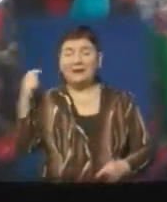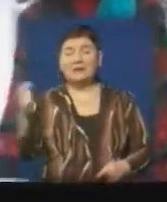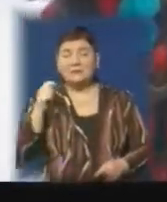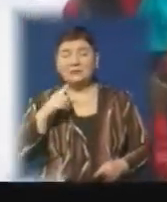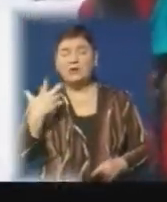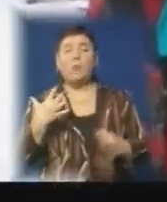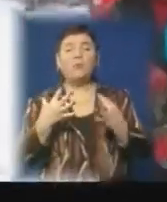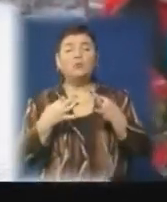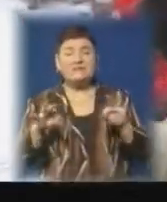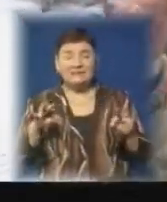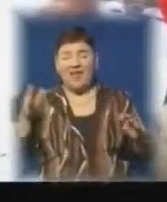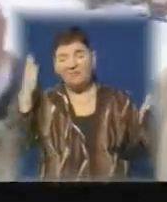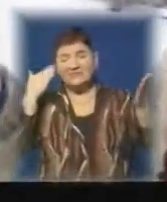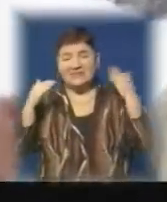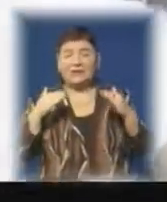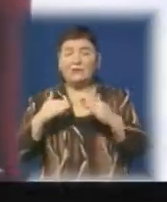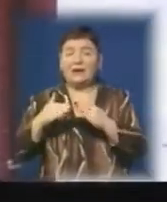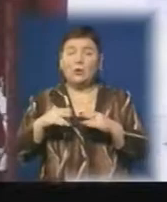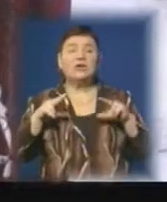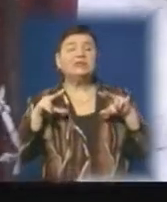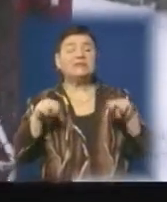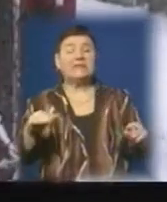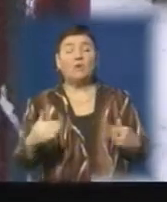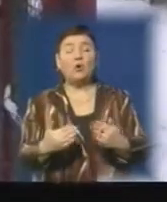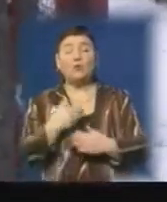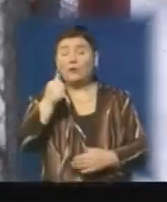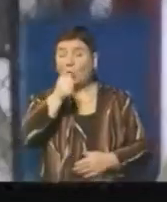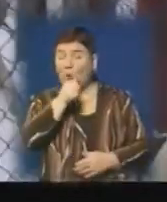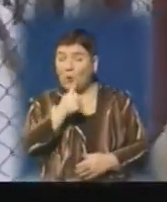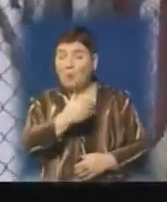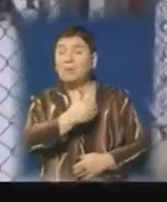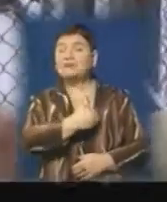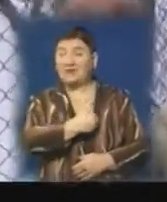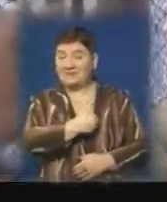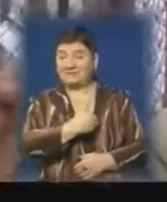до хижу веселити? Щасливого нового року побажати!